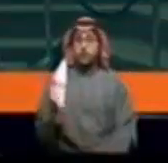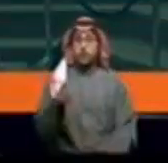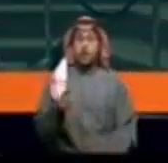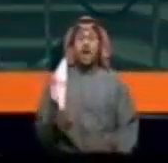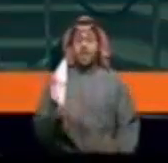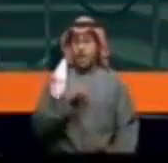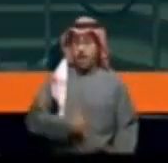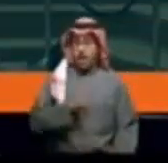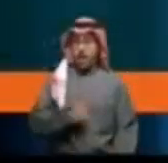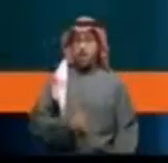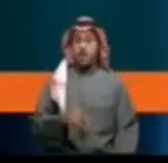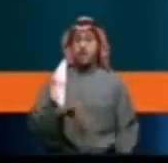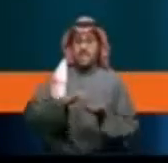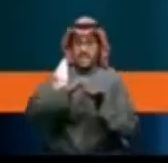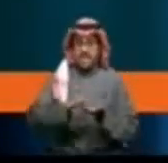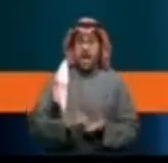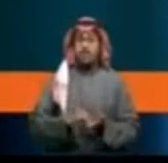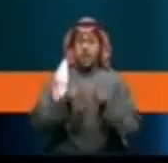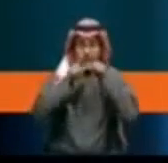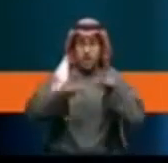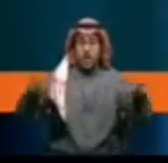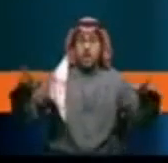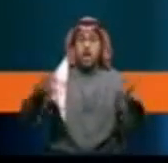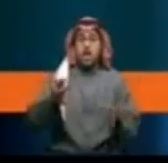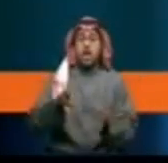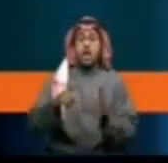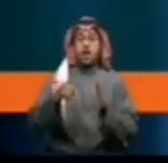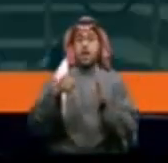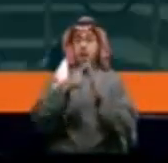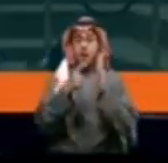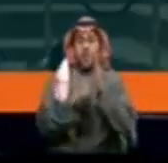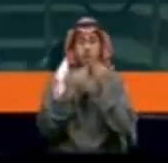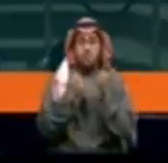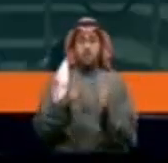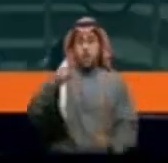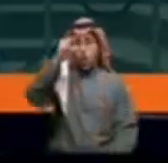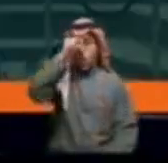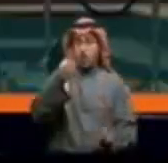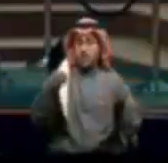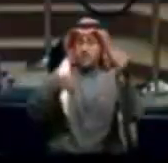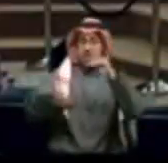تحالف دعم الشرعية في اليمن يعلن عن 20 خرقا حوثيا جديدا في الحديدة.